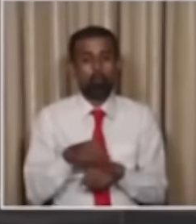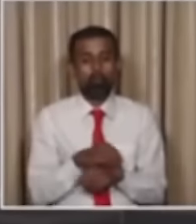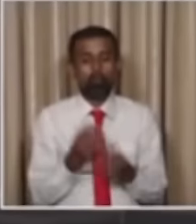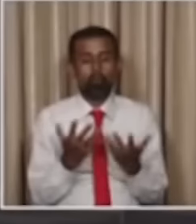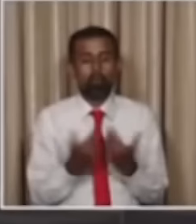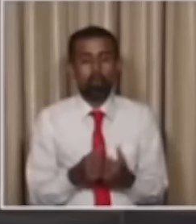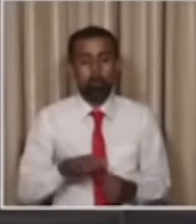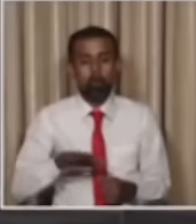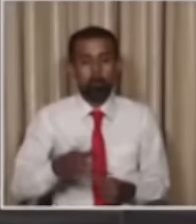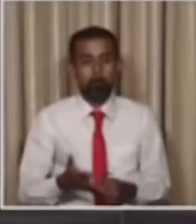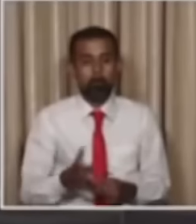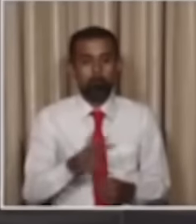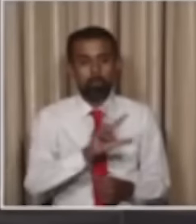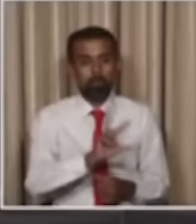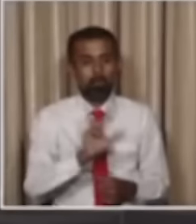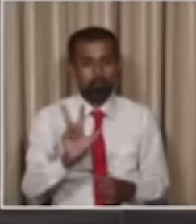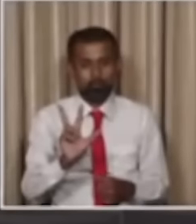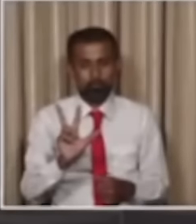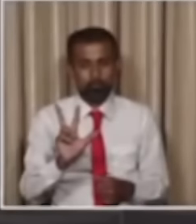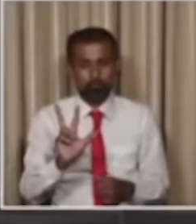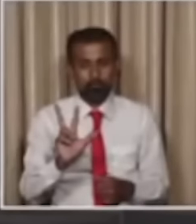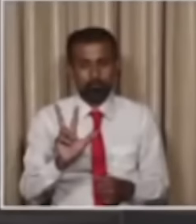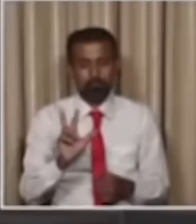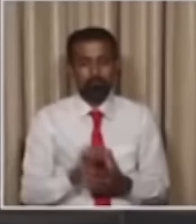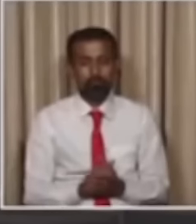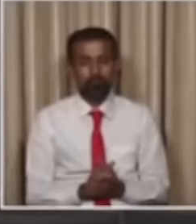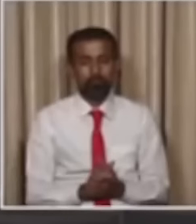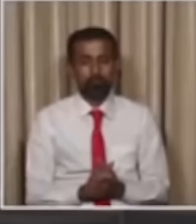සංඛ්‍යාව 588කි.